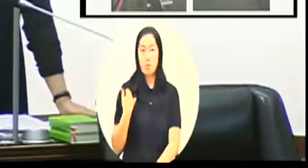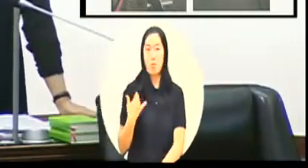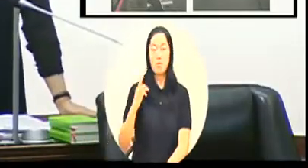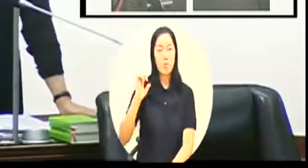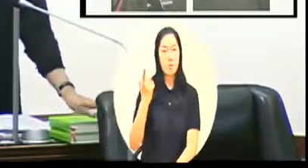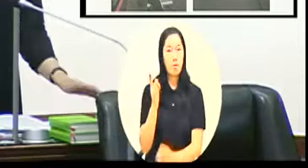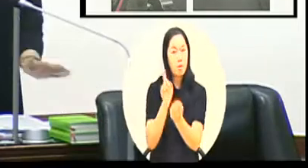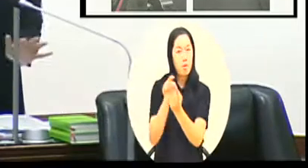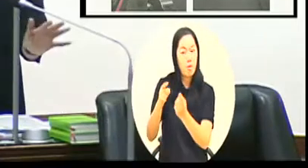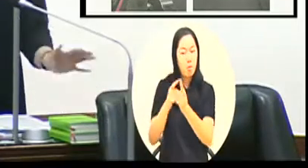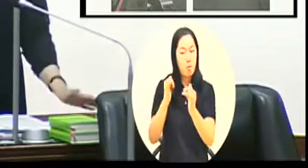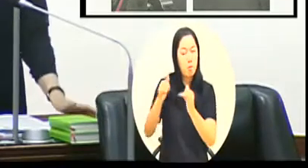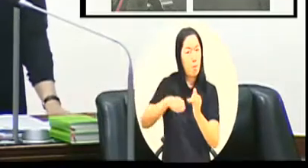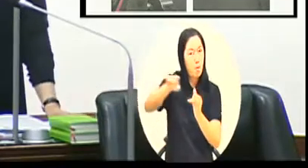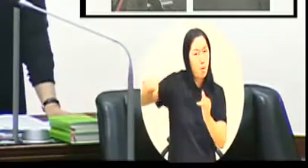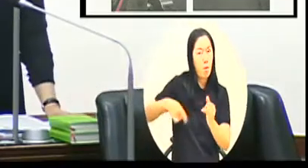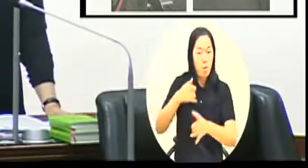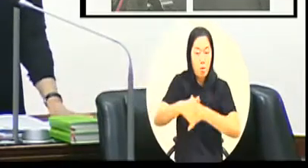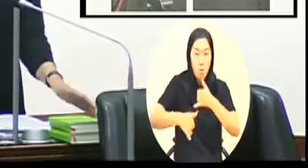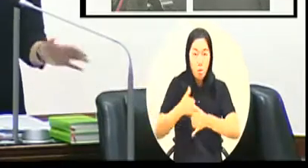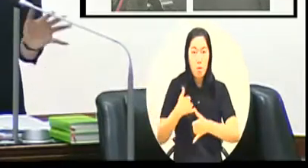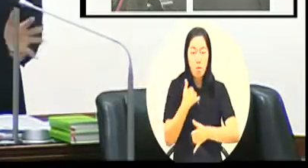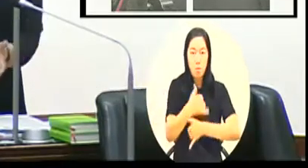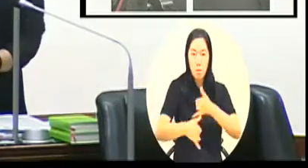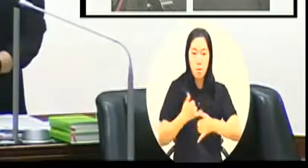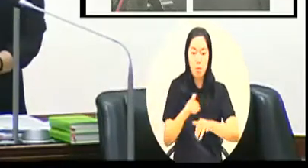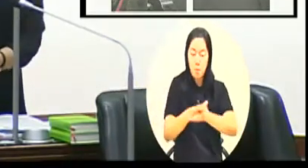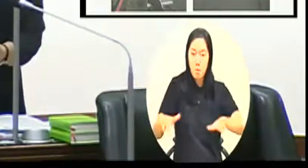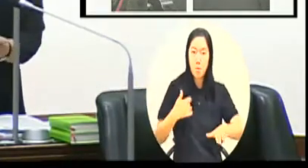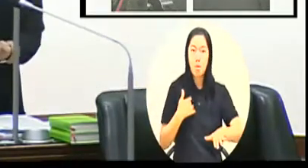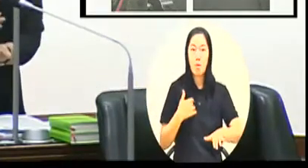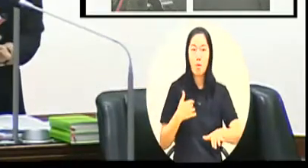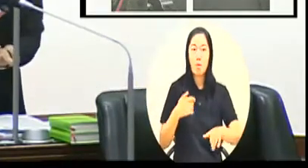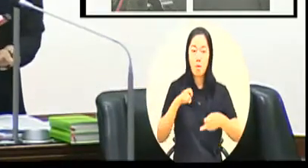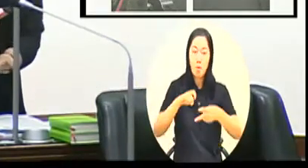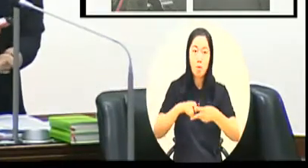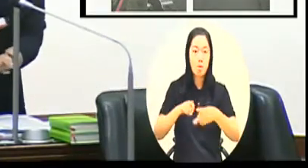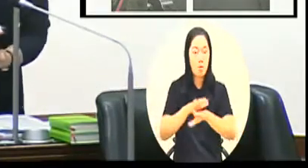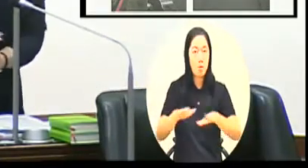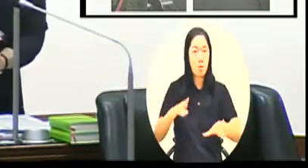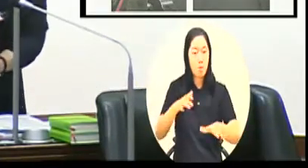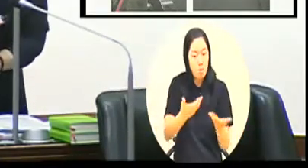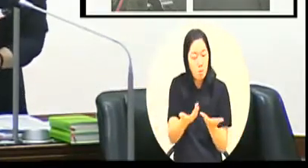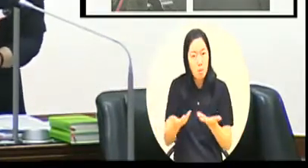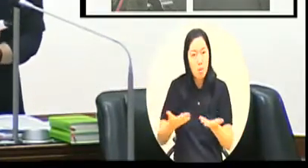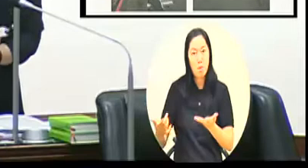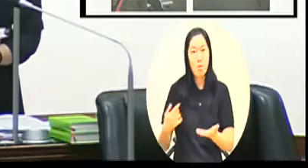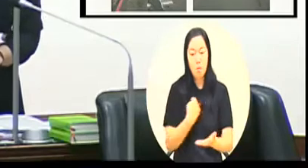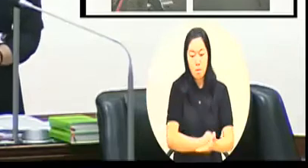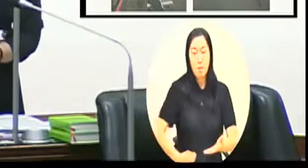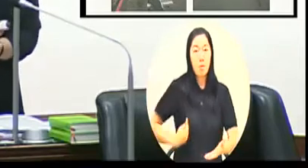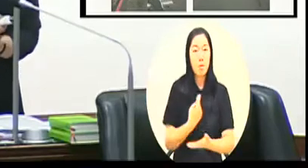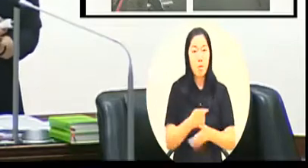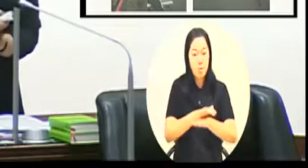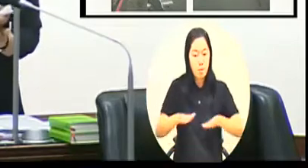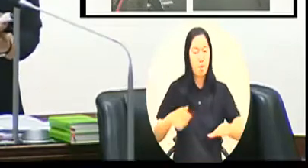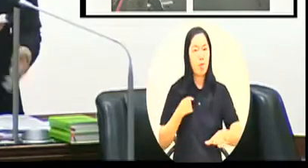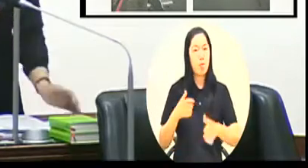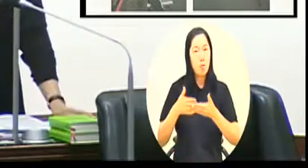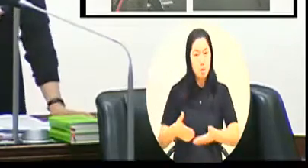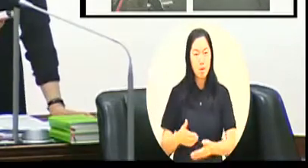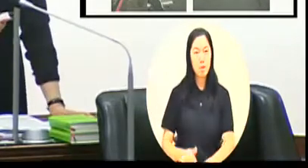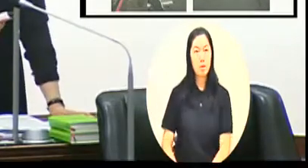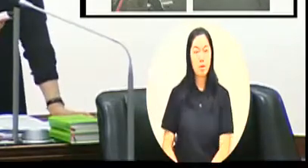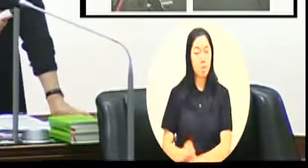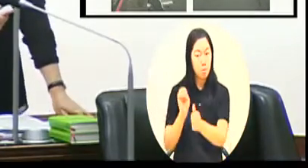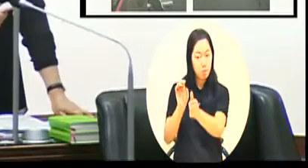们市民朋友整体来讲，跟我们的一个公安事件是这个人身安全是非常的重要的。那我这里要建